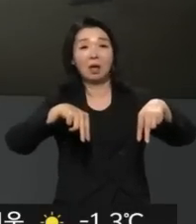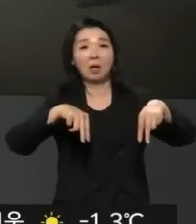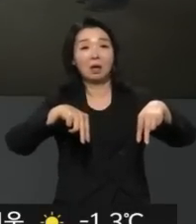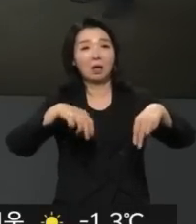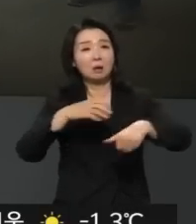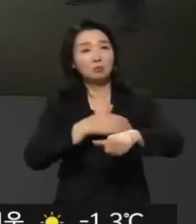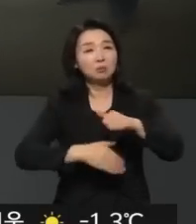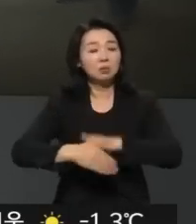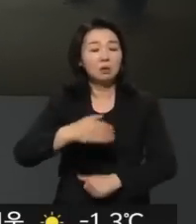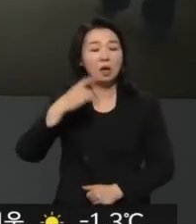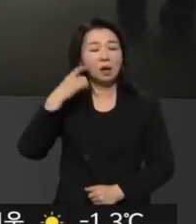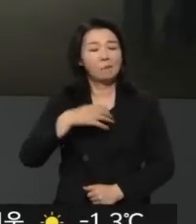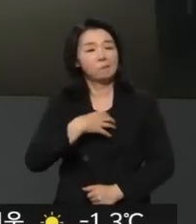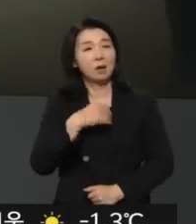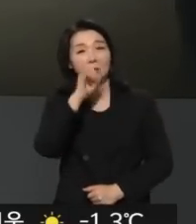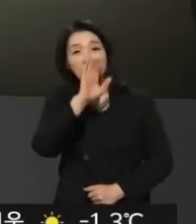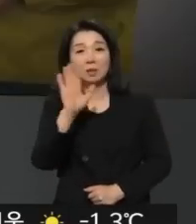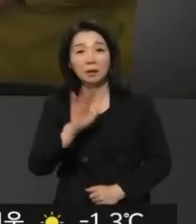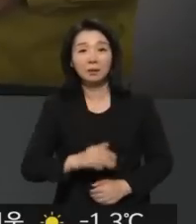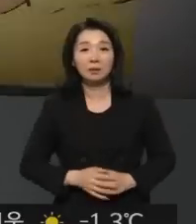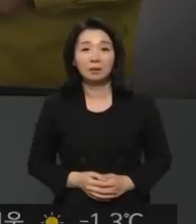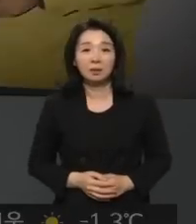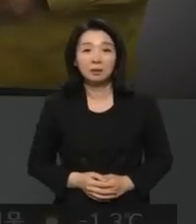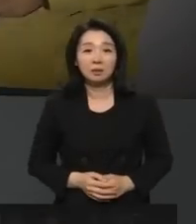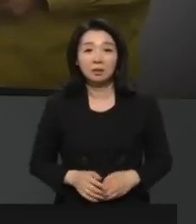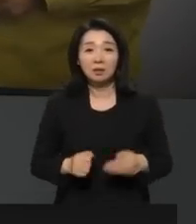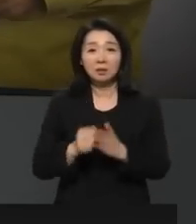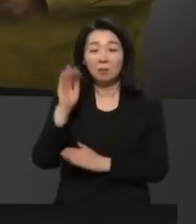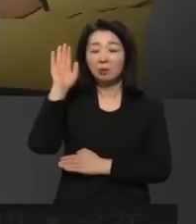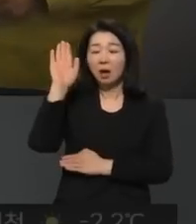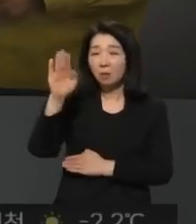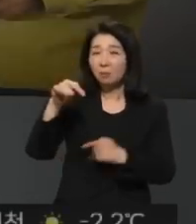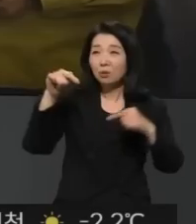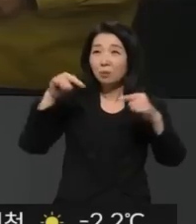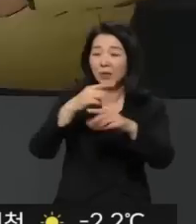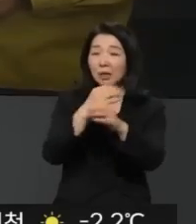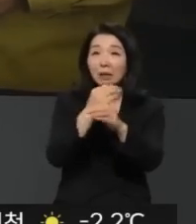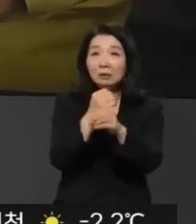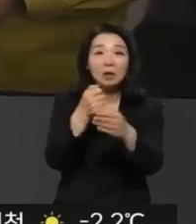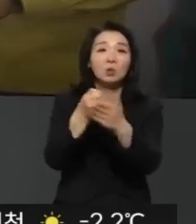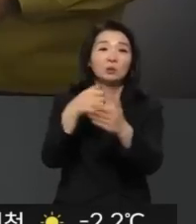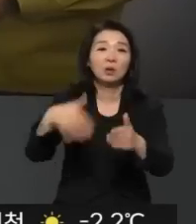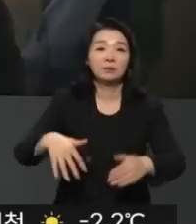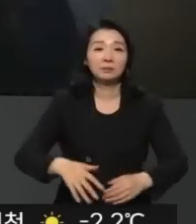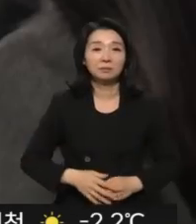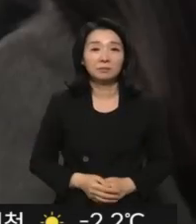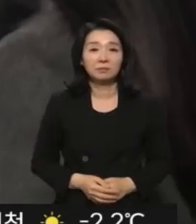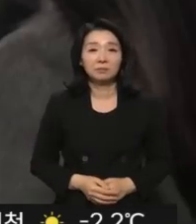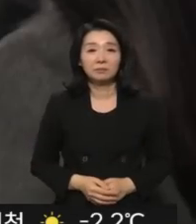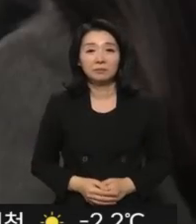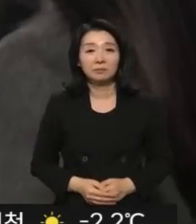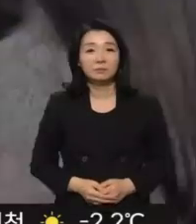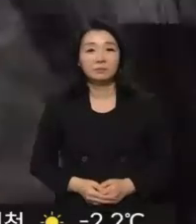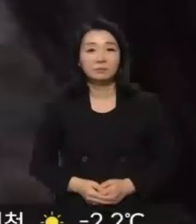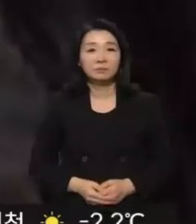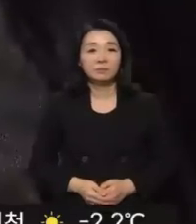분위기는 생각보다 더 험악했습니다. 그런 탓에 향후 협상 일정도 못 잡았습니다.